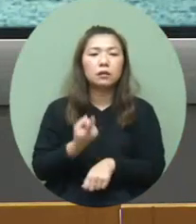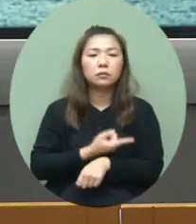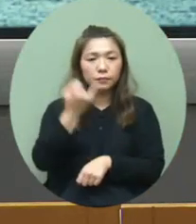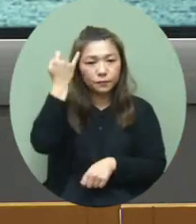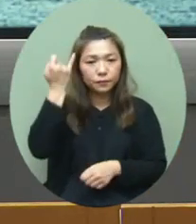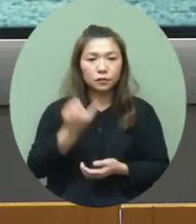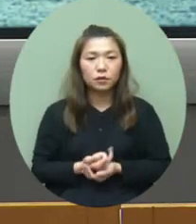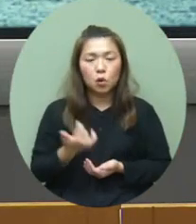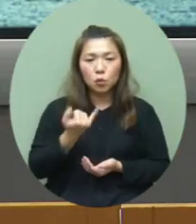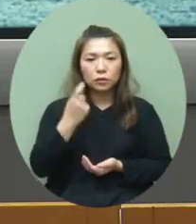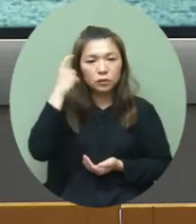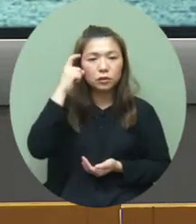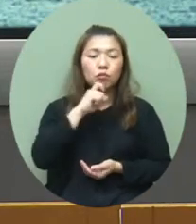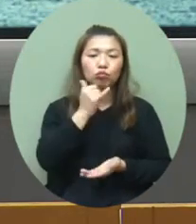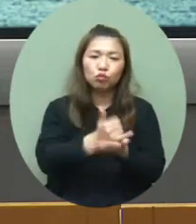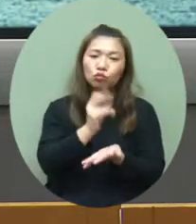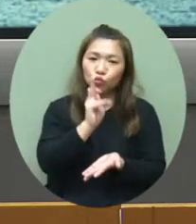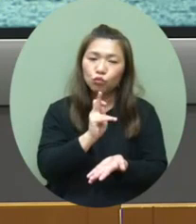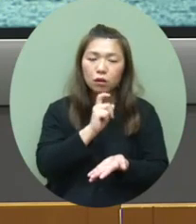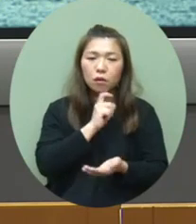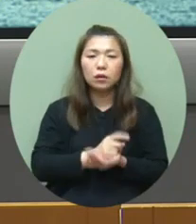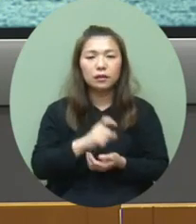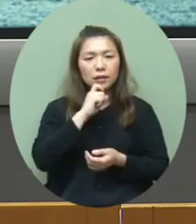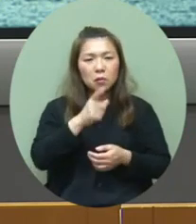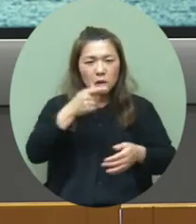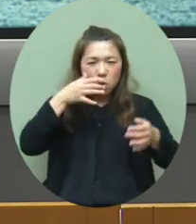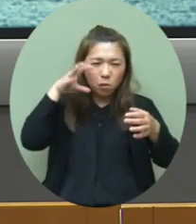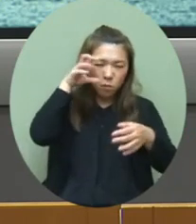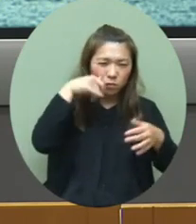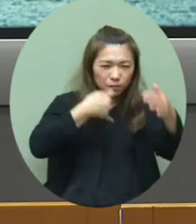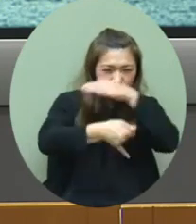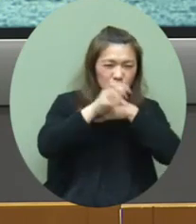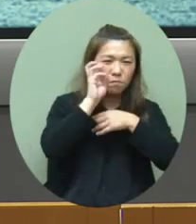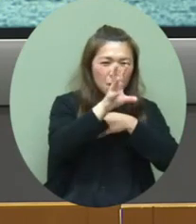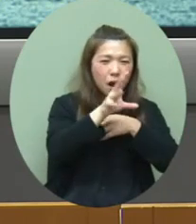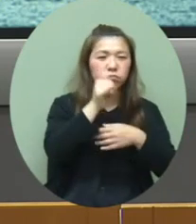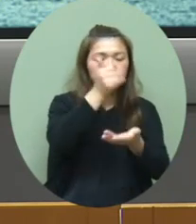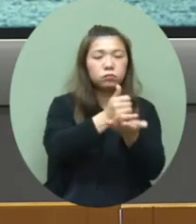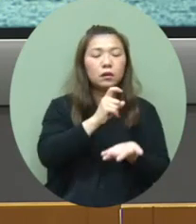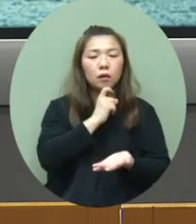知道咧，佢有啲咧都坐喺中間啦，有啲都坐得比較入嘅。 下一題，